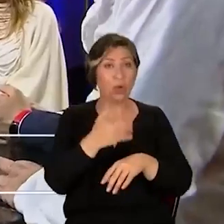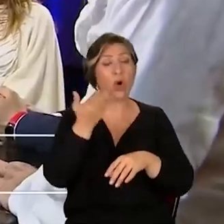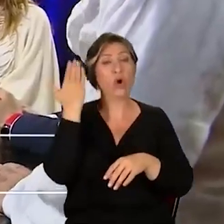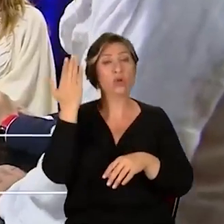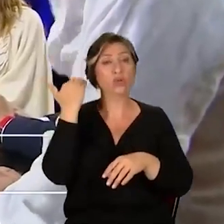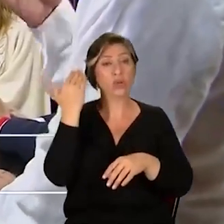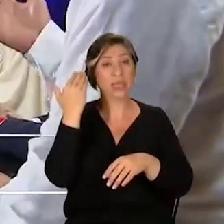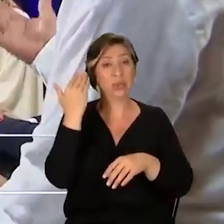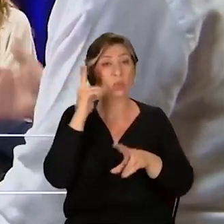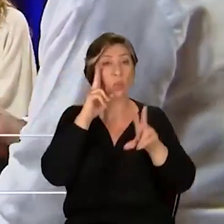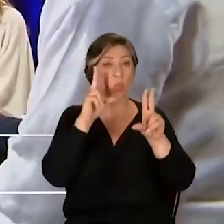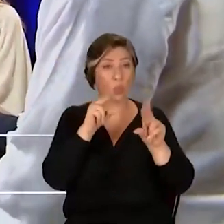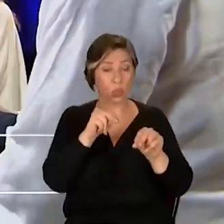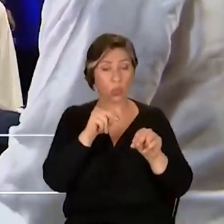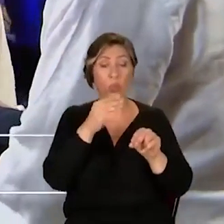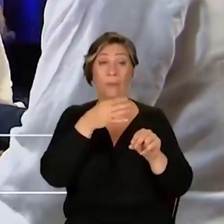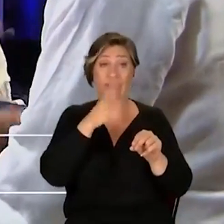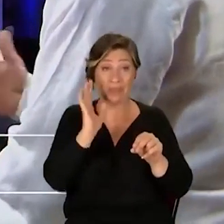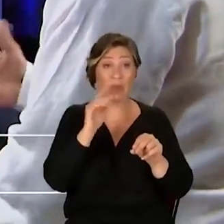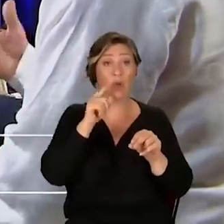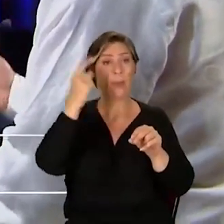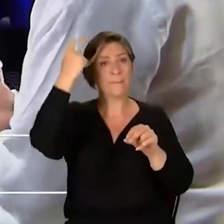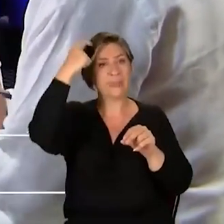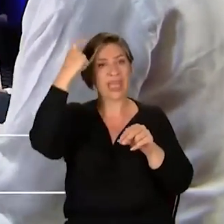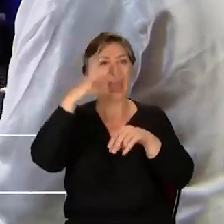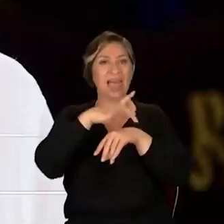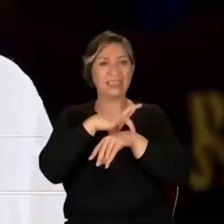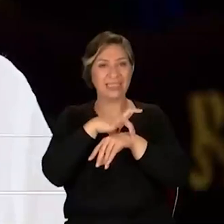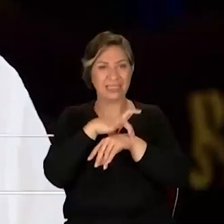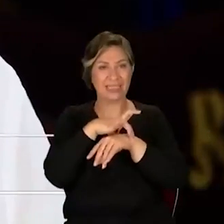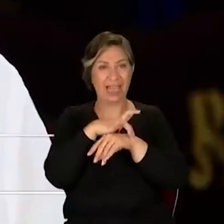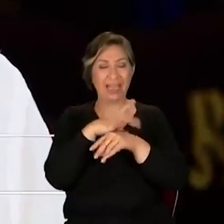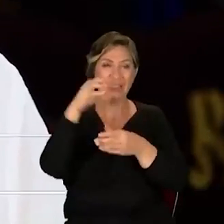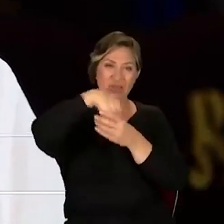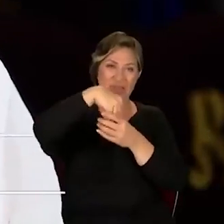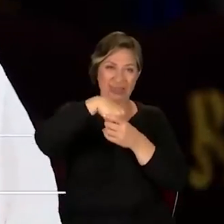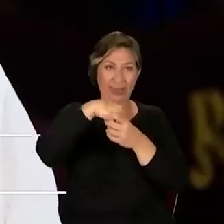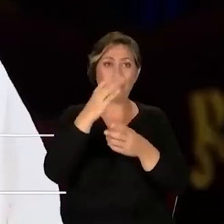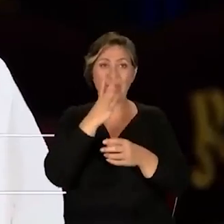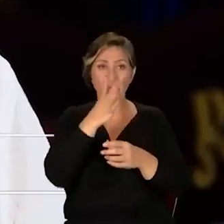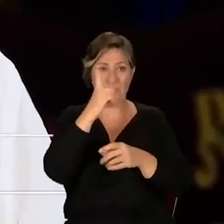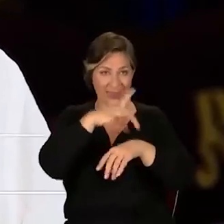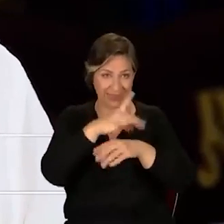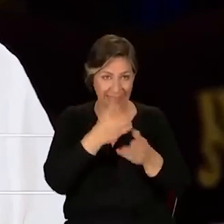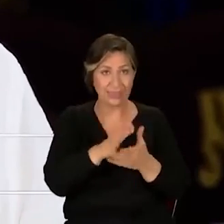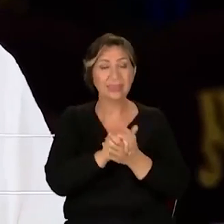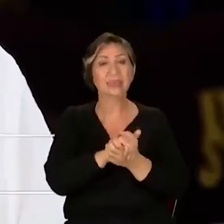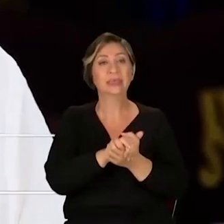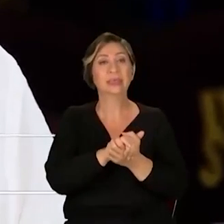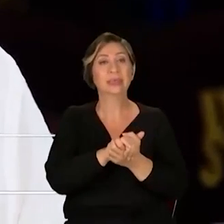Önceleri yani uykuyla ilgili şeyler bilinmezken o nörolojik hastalıklar kapsamı içinde bilinen bir hastalık.